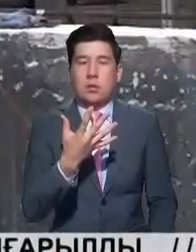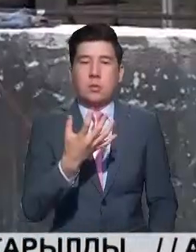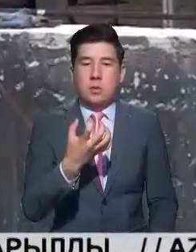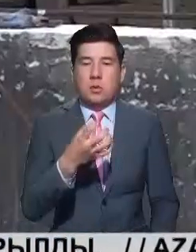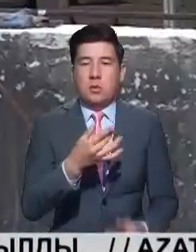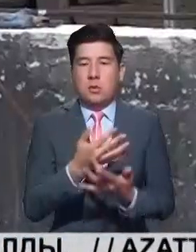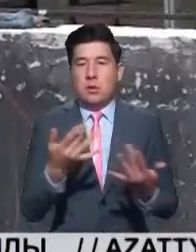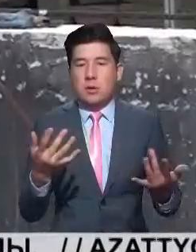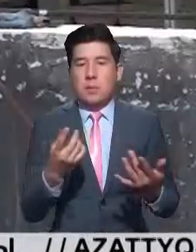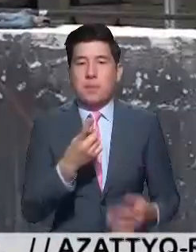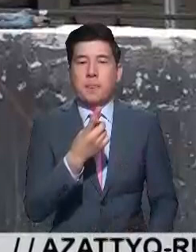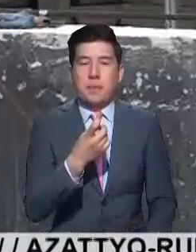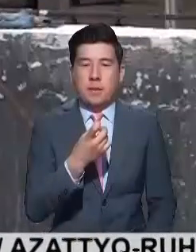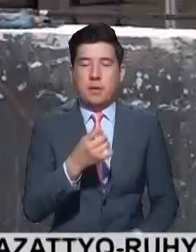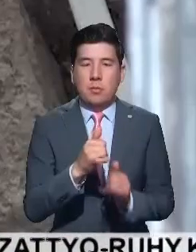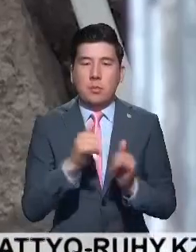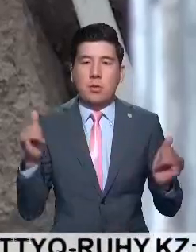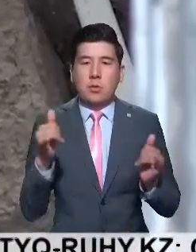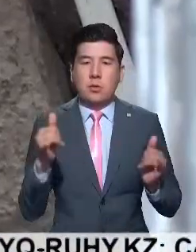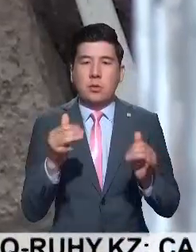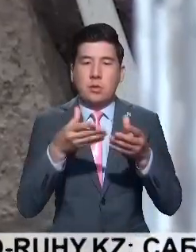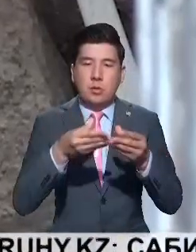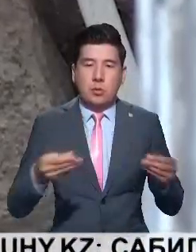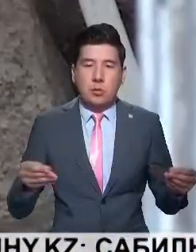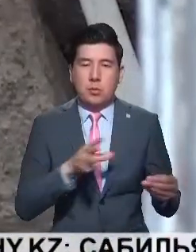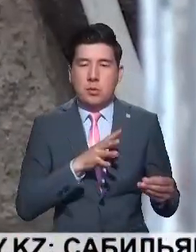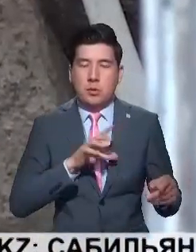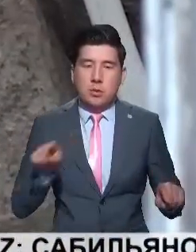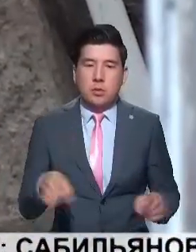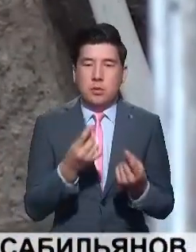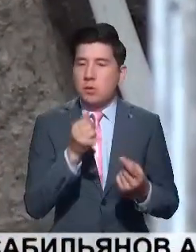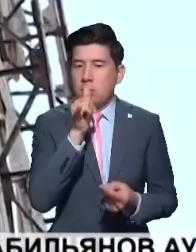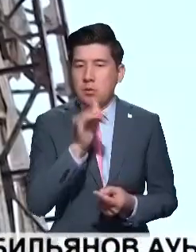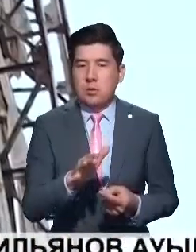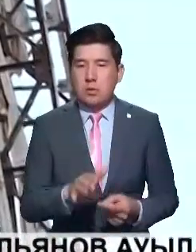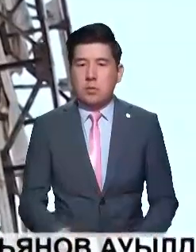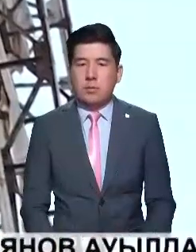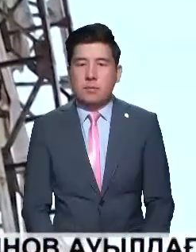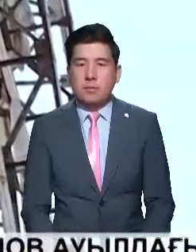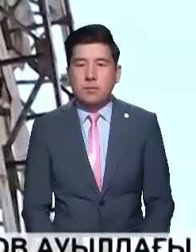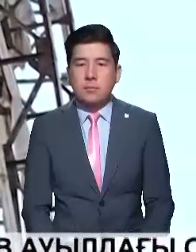өсімдіктің 100-ден астамы үсіп қалған. Енді ол өсімдіктерді қалпына келтіру мүмкін емес көрінеді.